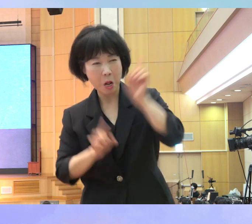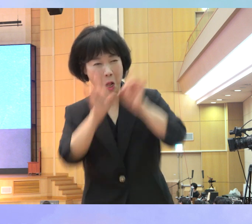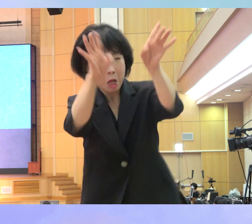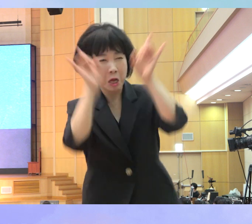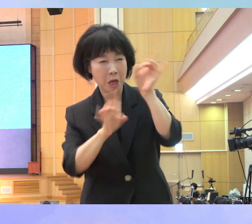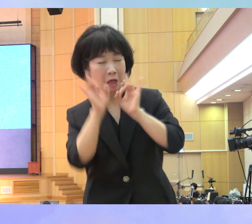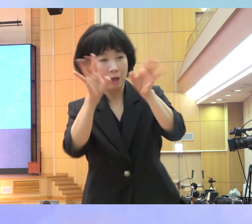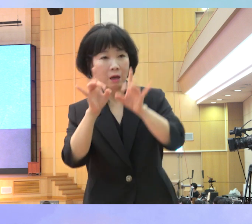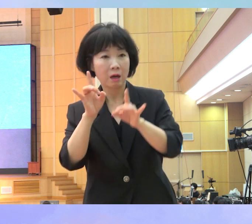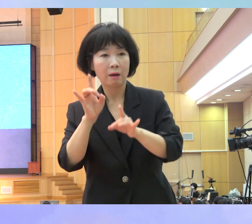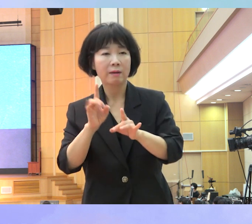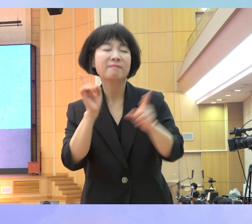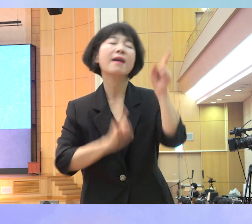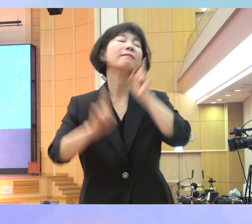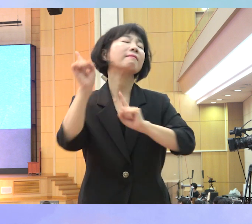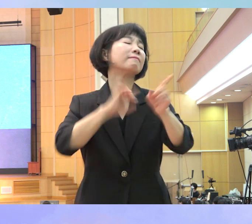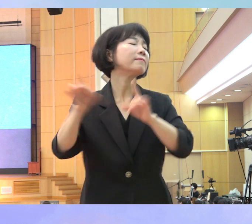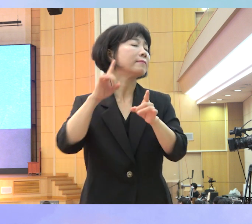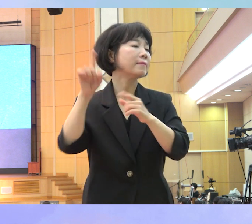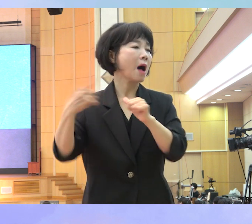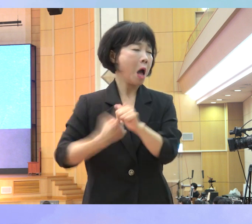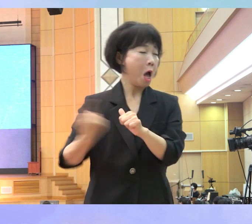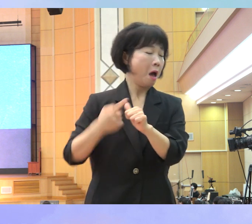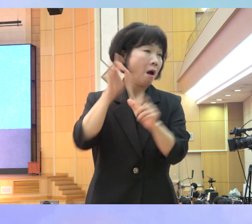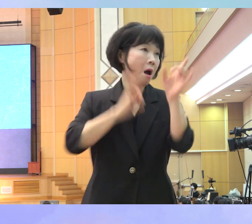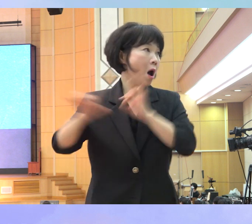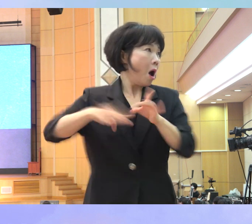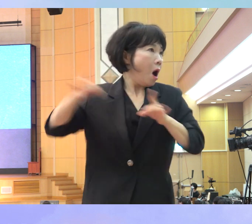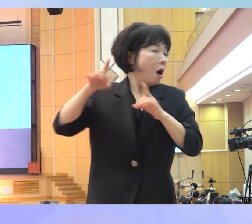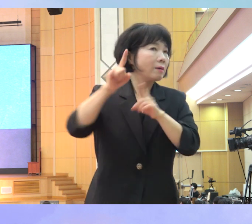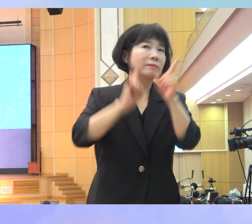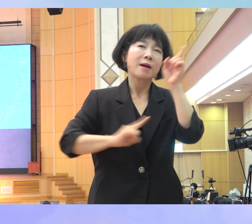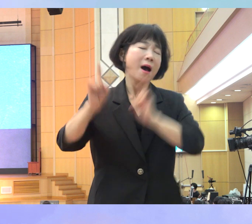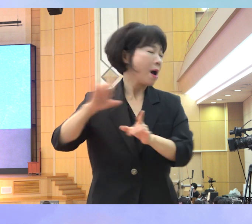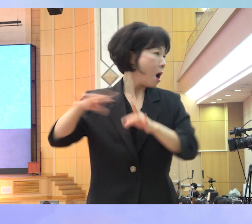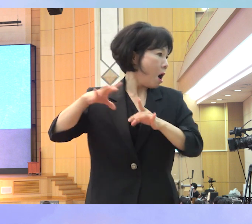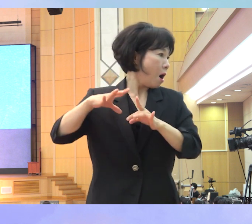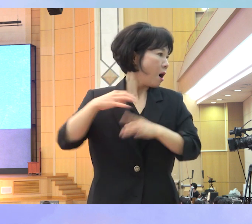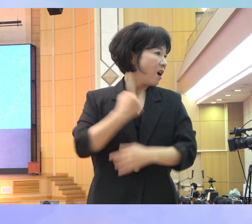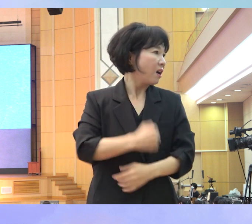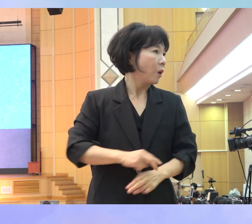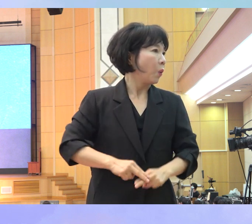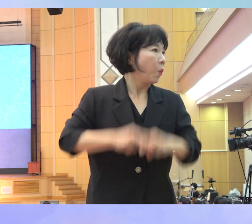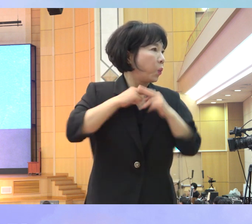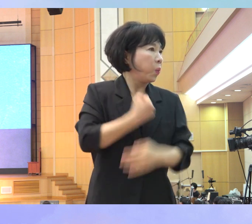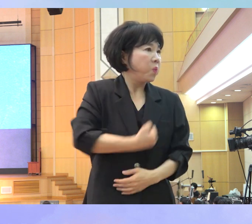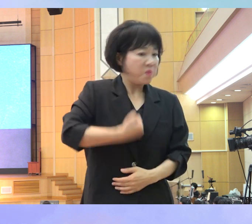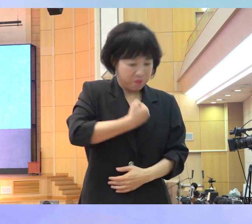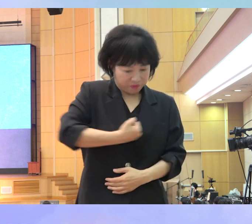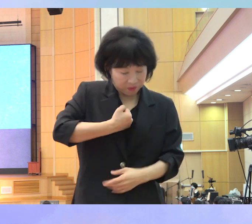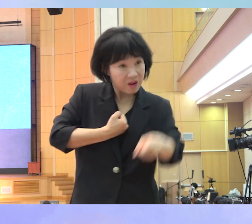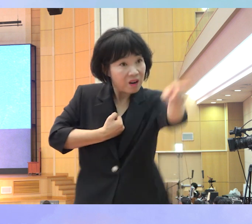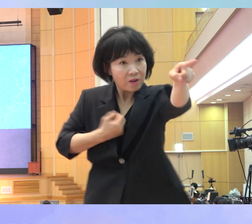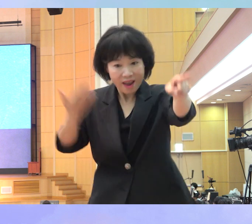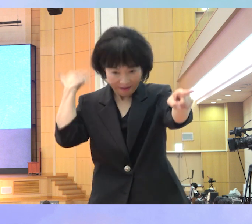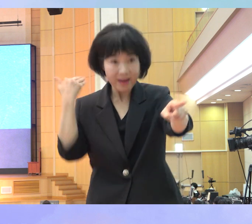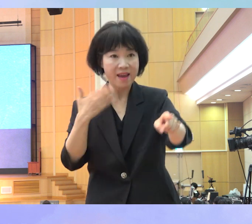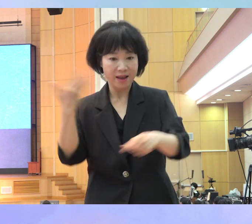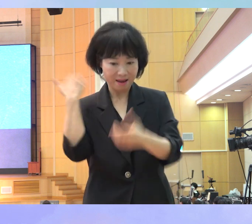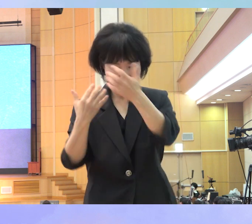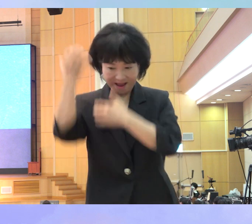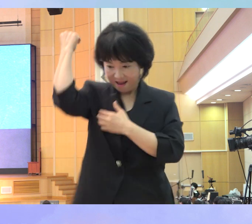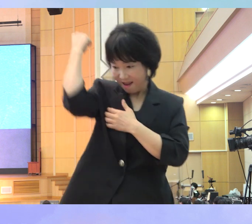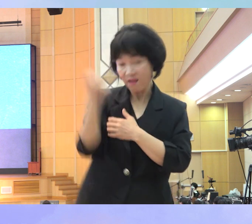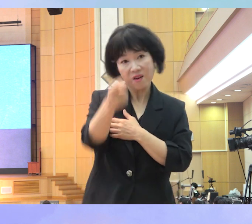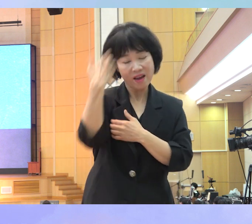합니다. 2년 지났고 3년 지났고 5년 지났고 10년 지났는데 그때 너 나한테 그렇게 말했잖아.